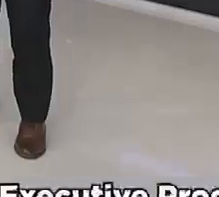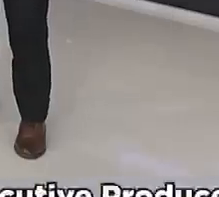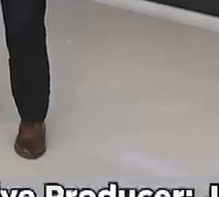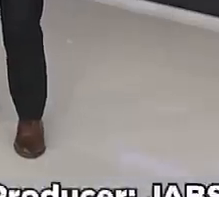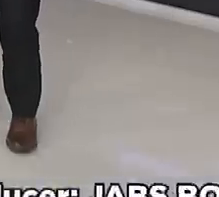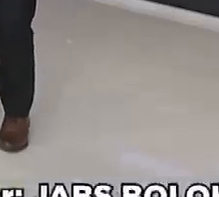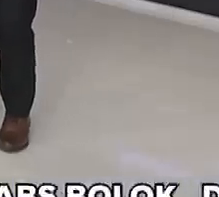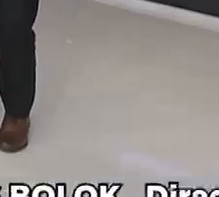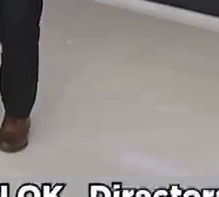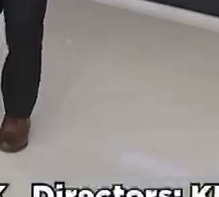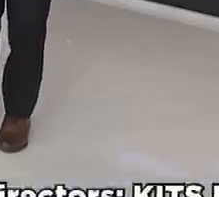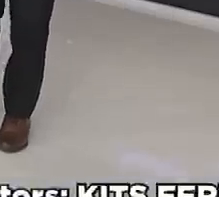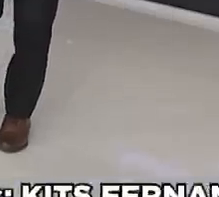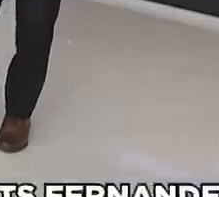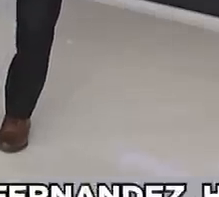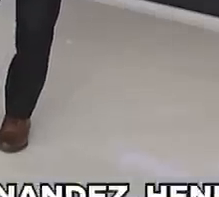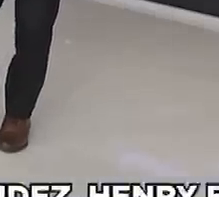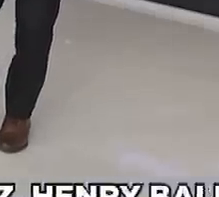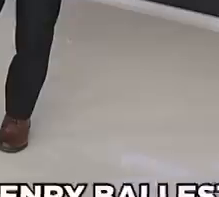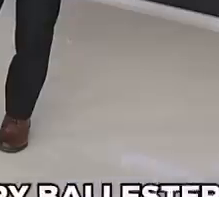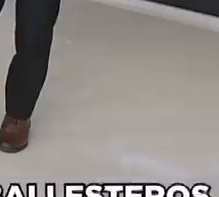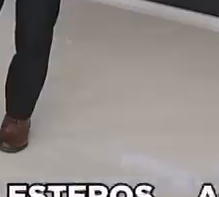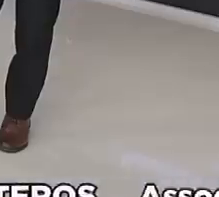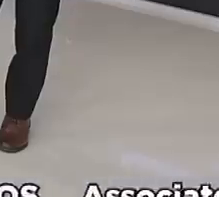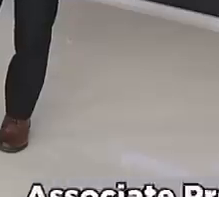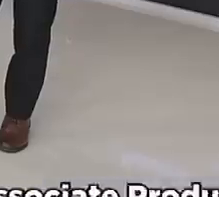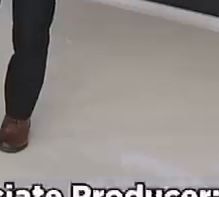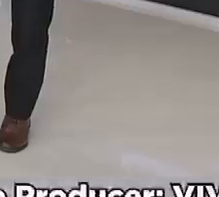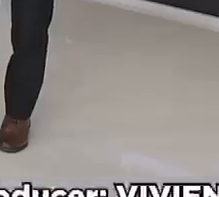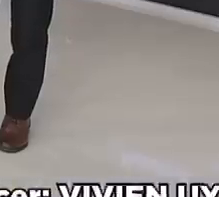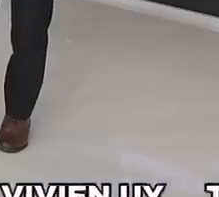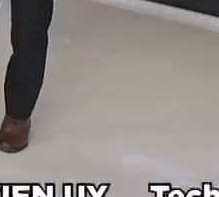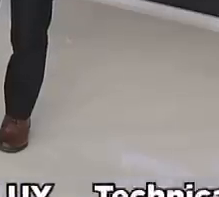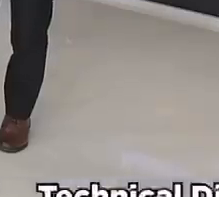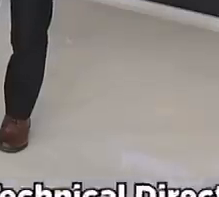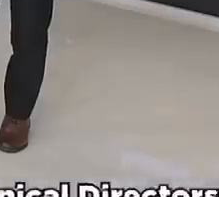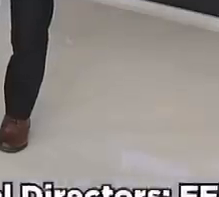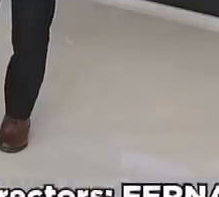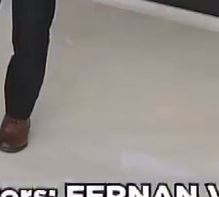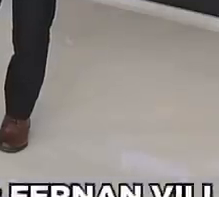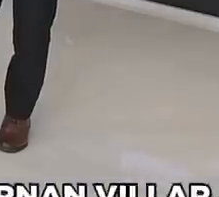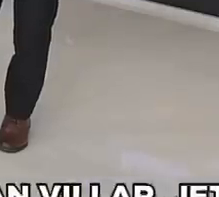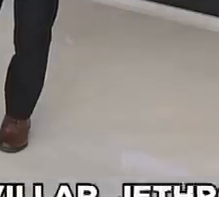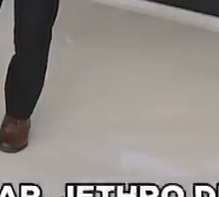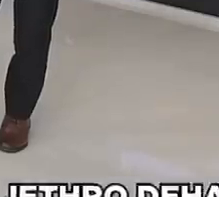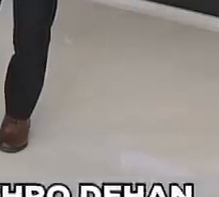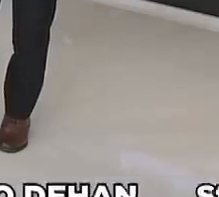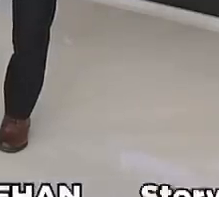65. Oh. Pwede, bibili ng pagkain. May pambili ata eh. May pambili.